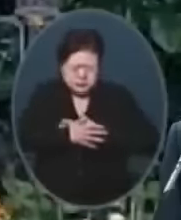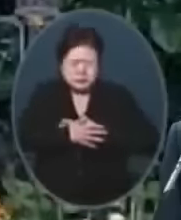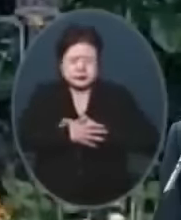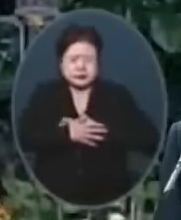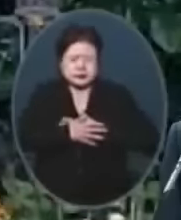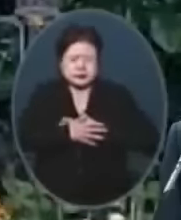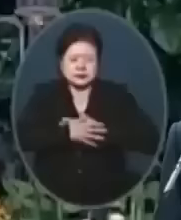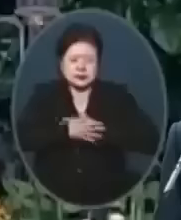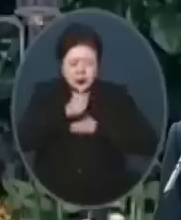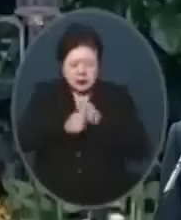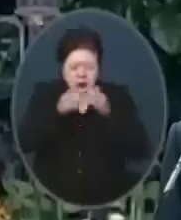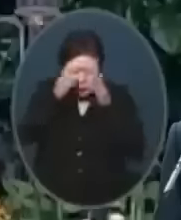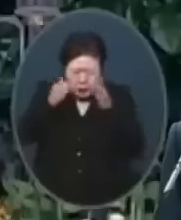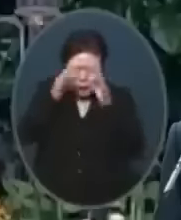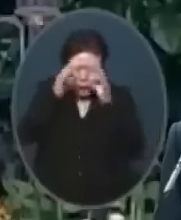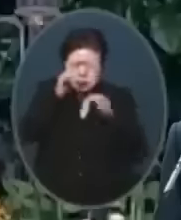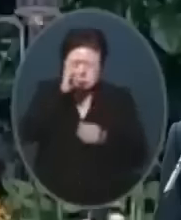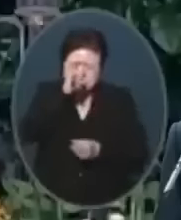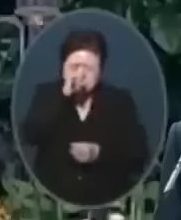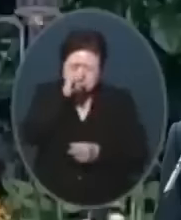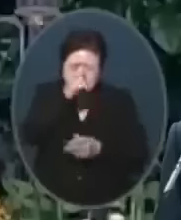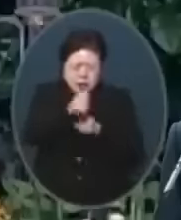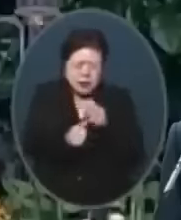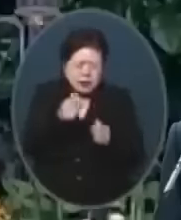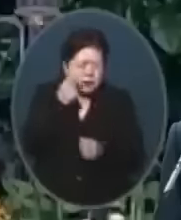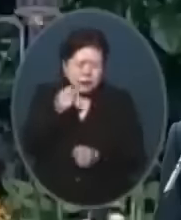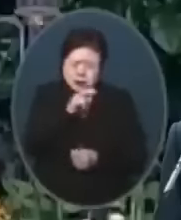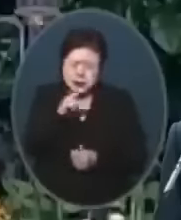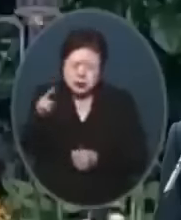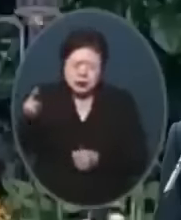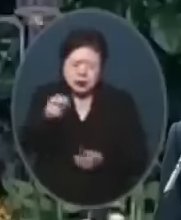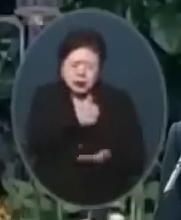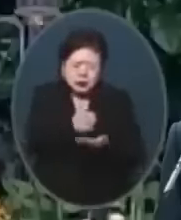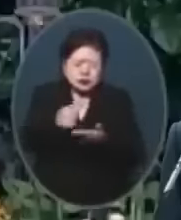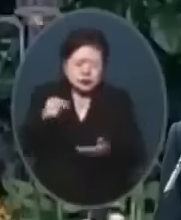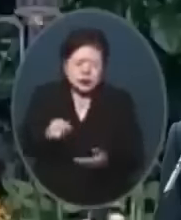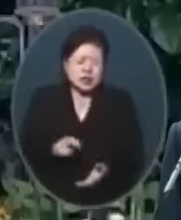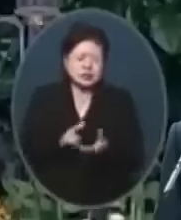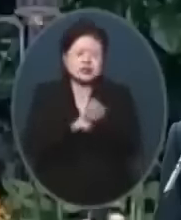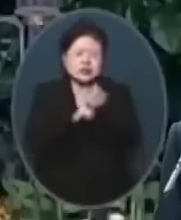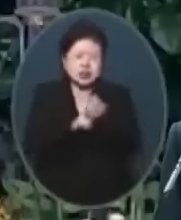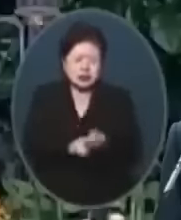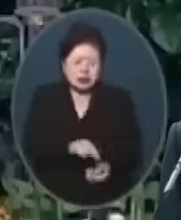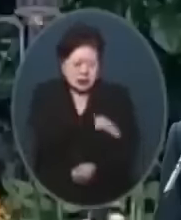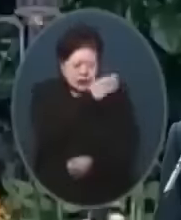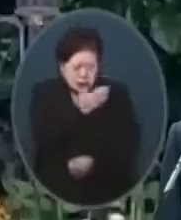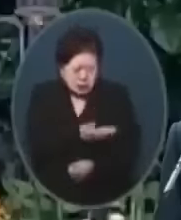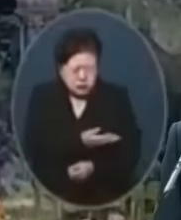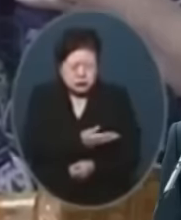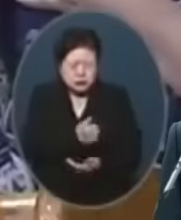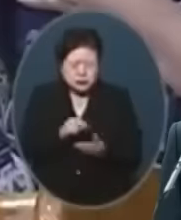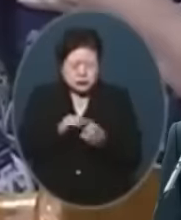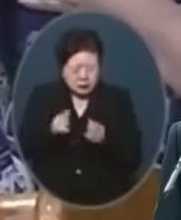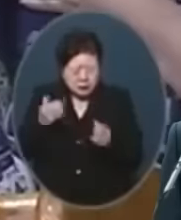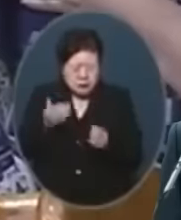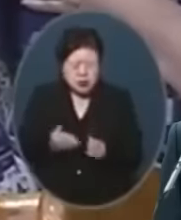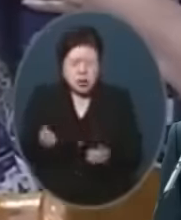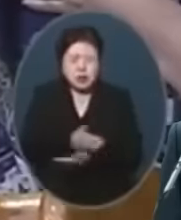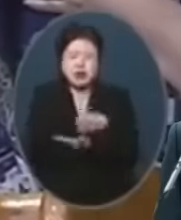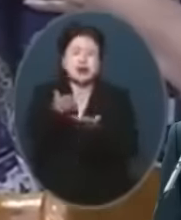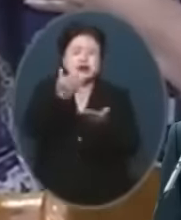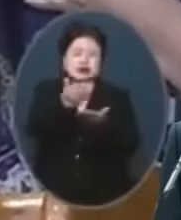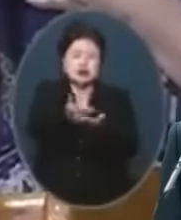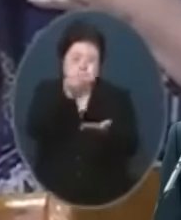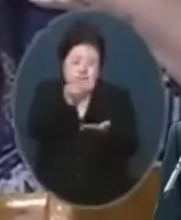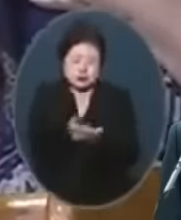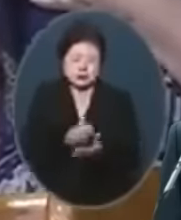열쳐놓고 하나님을 바라보고 있습니다. 하나님 아버지여, 주님의 기사와 이적과 능력을 주의 백성들에게 베풀어